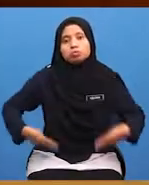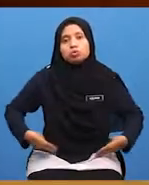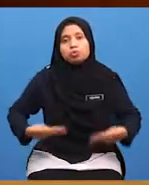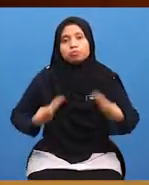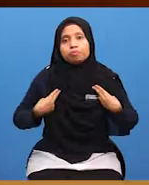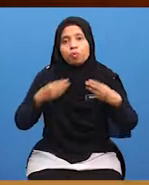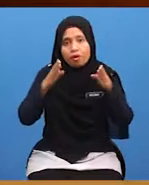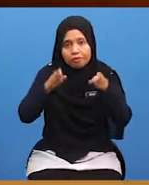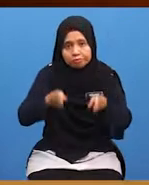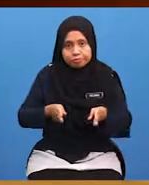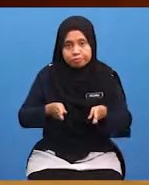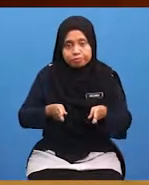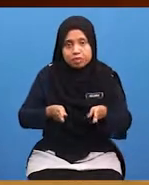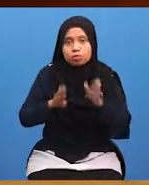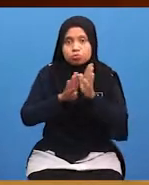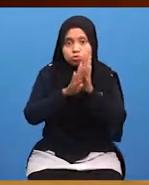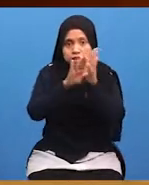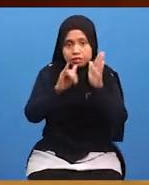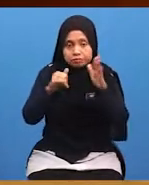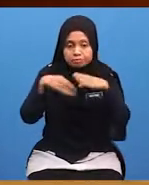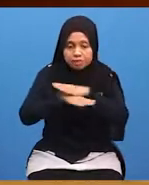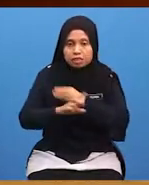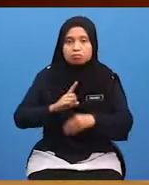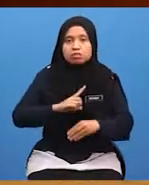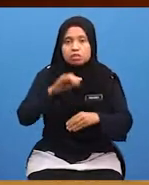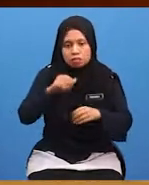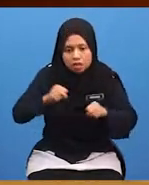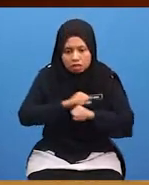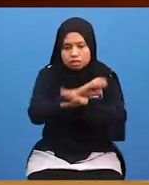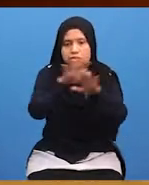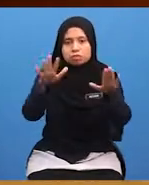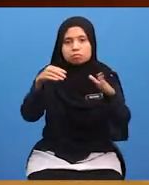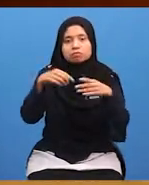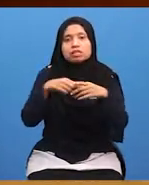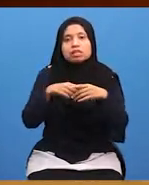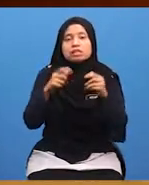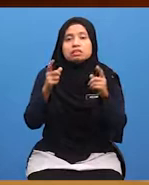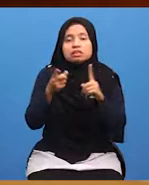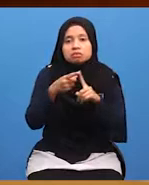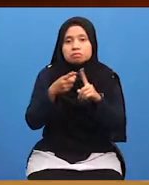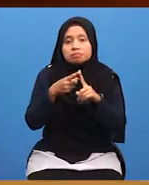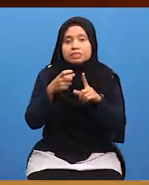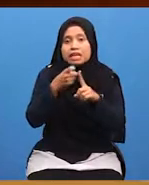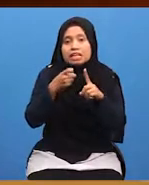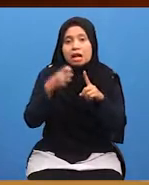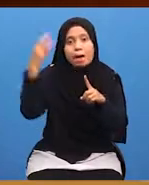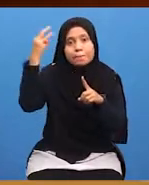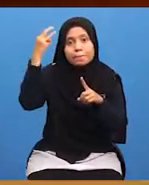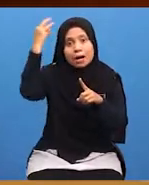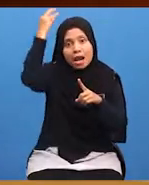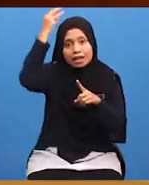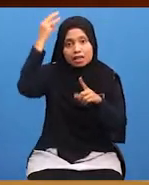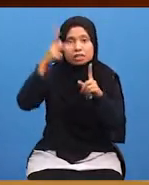Ini dapat dibuktikan melalui kaedah Islam yang disebarkan julung kalinya daripada Malaikat Jibril kepada